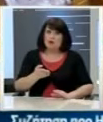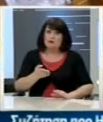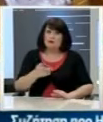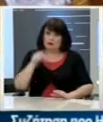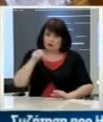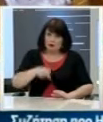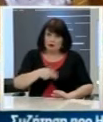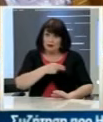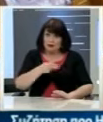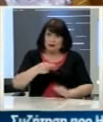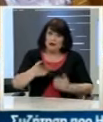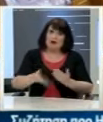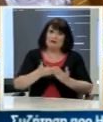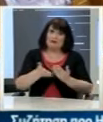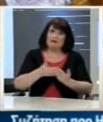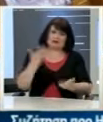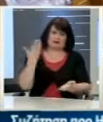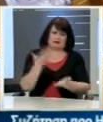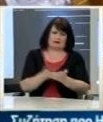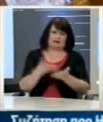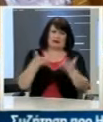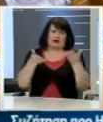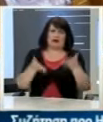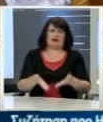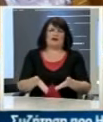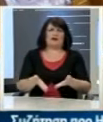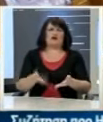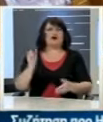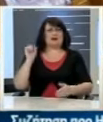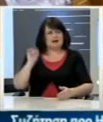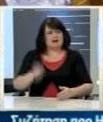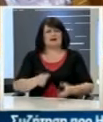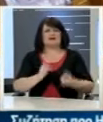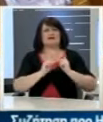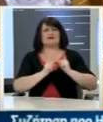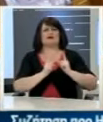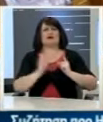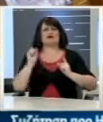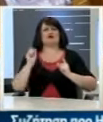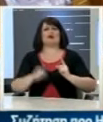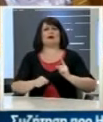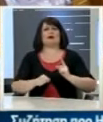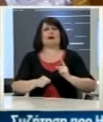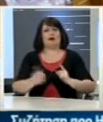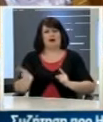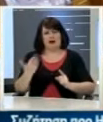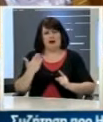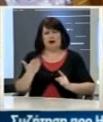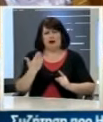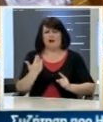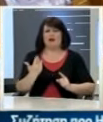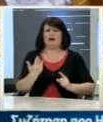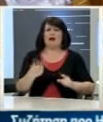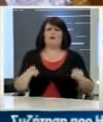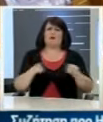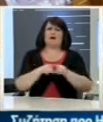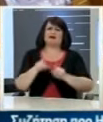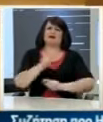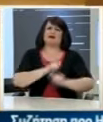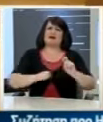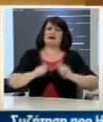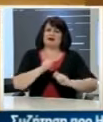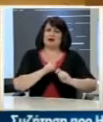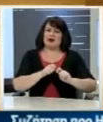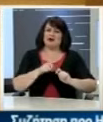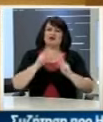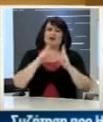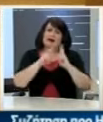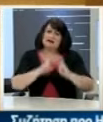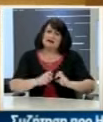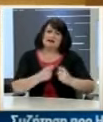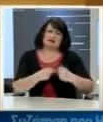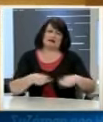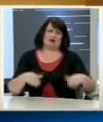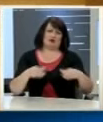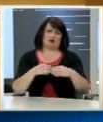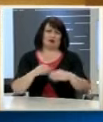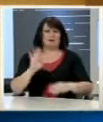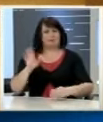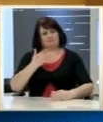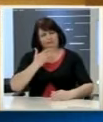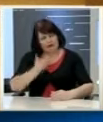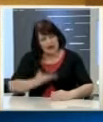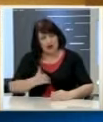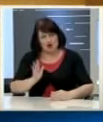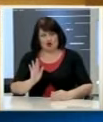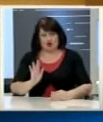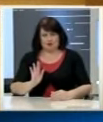υπόθεση εδώ πέρα είμαστε να συμφωνήσουμε όλοι ελάτε λοιπόν κύριε τσίπρα αποδεχθείτε την πρότασή μου